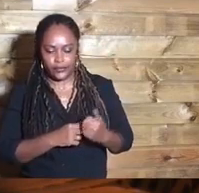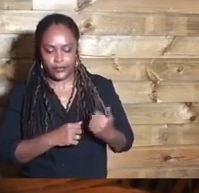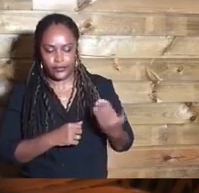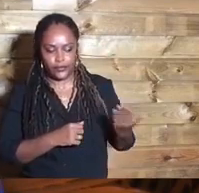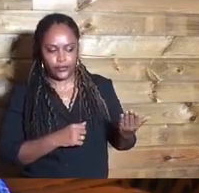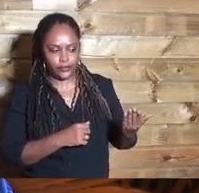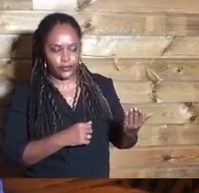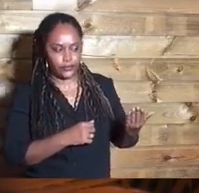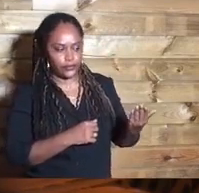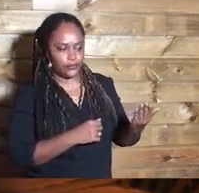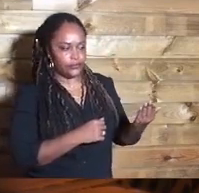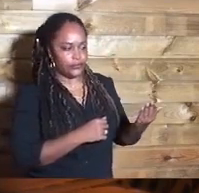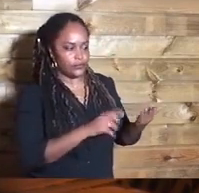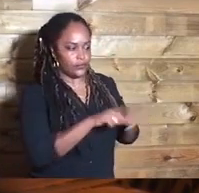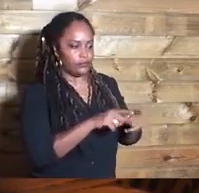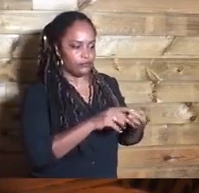la liste à grand coup de main,